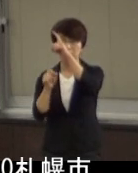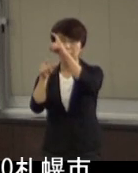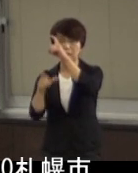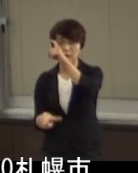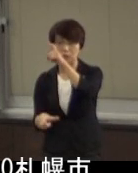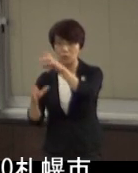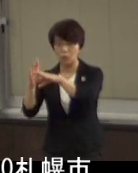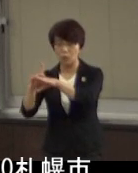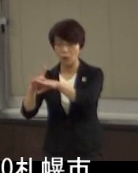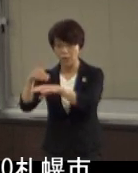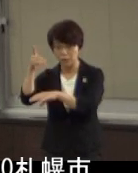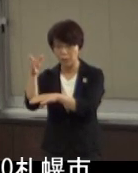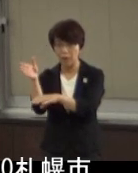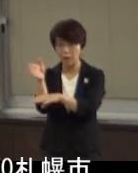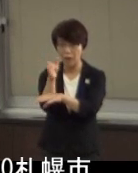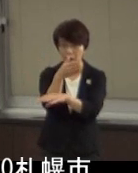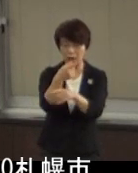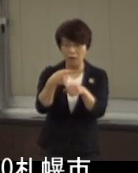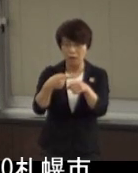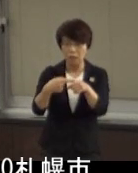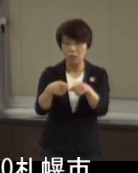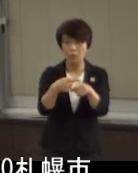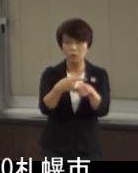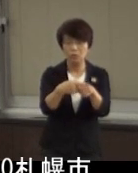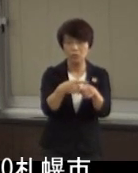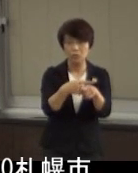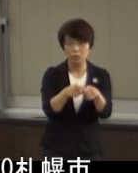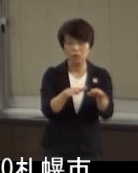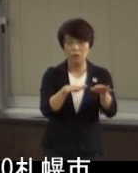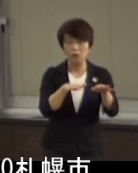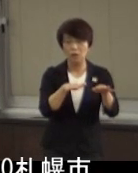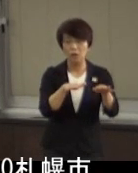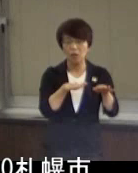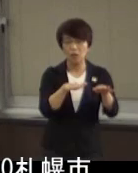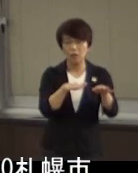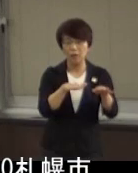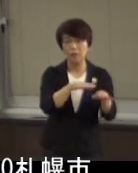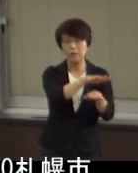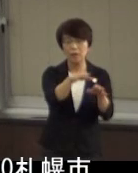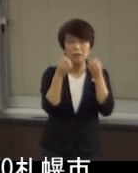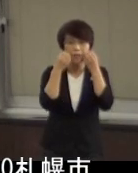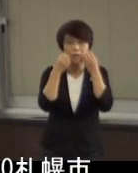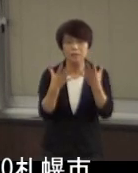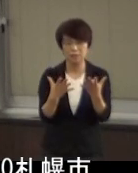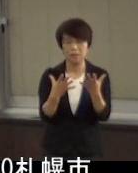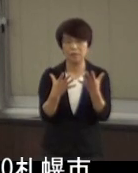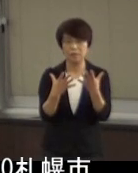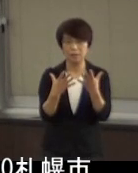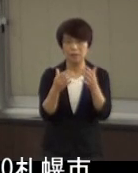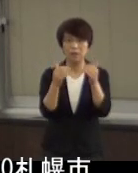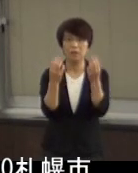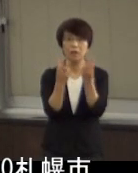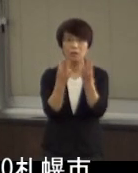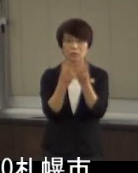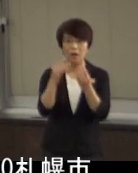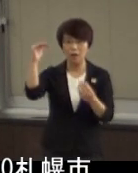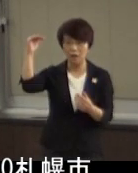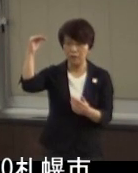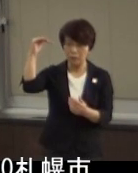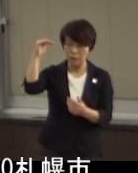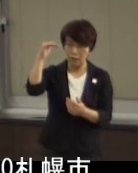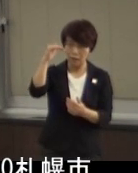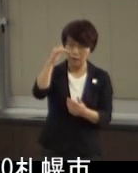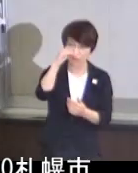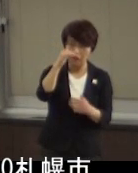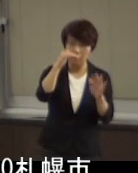めから徐々に今全体の新規感染者数が減少という状況であり